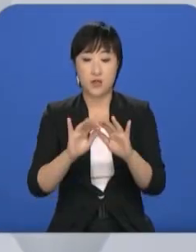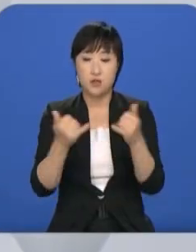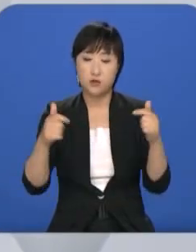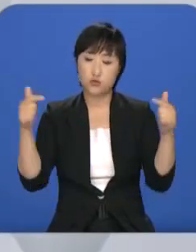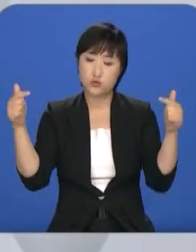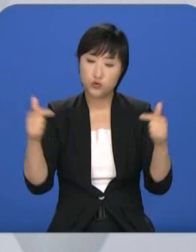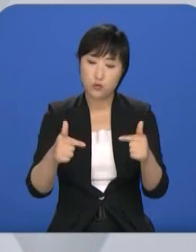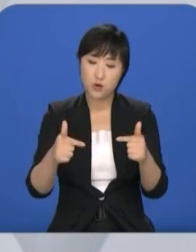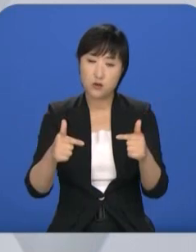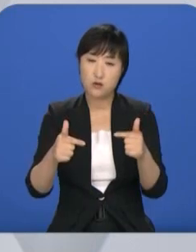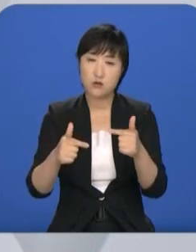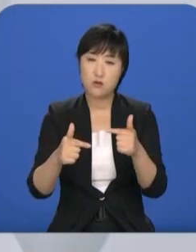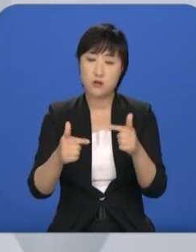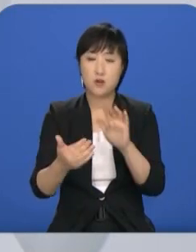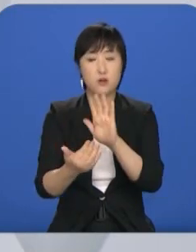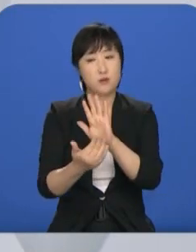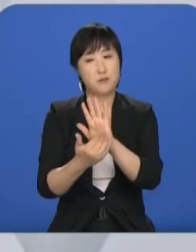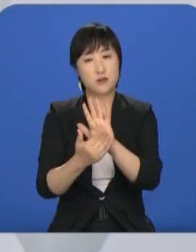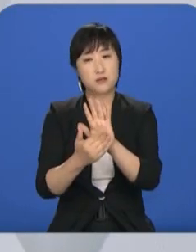인구 소멸 위기 대응은